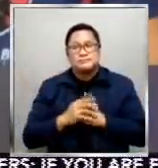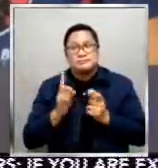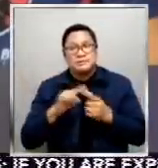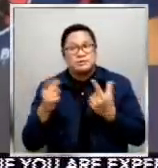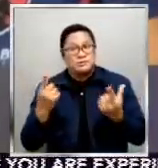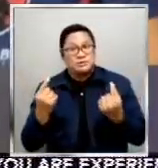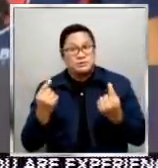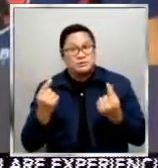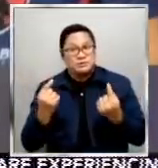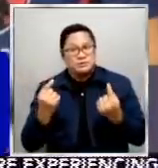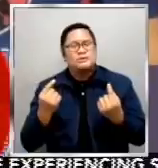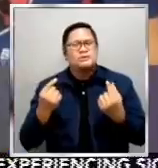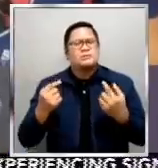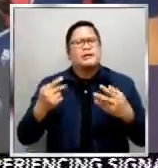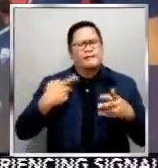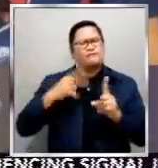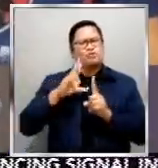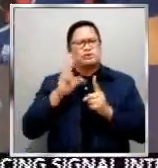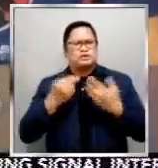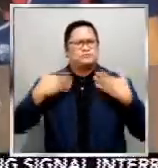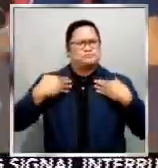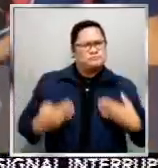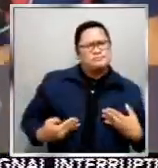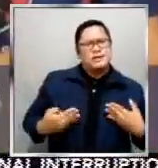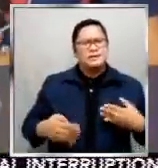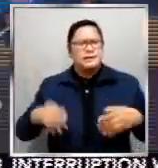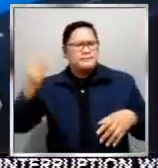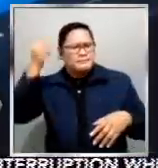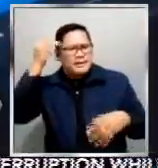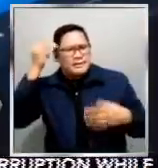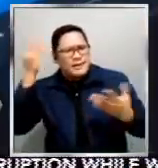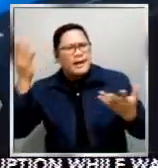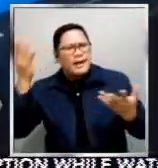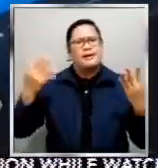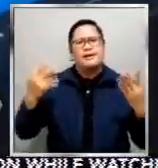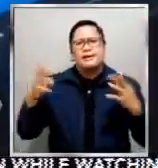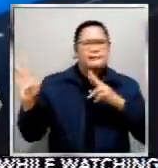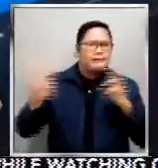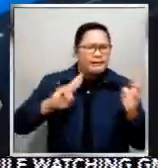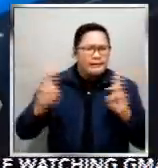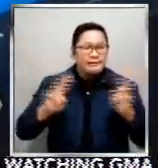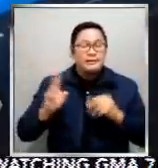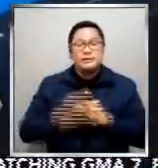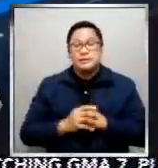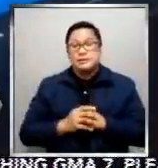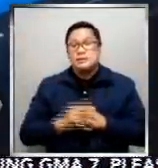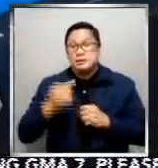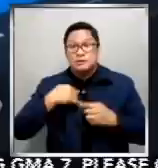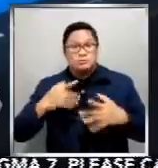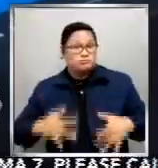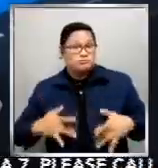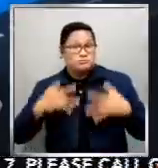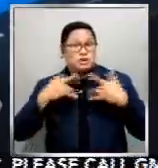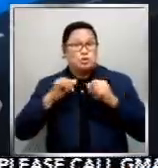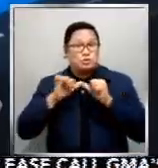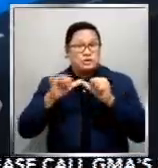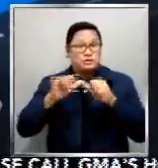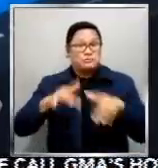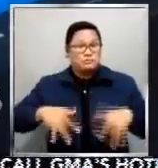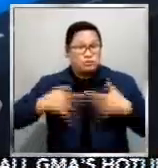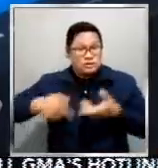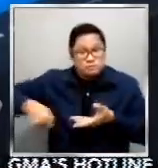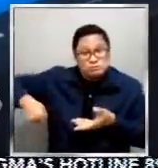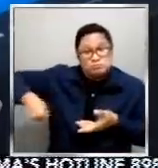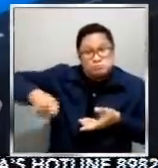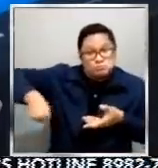magpa-body conditioning ako sa mental, sa katawan ko. Bilang isang nabuhay at patuloy na nabubuhay sa bilyar, ay hinahanap